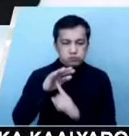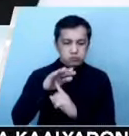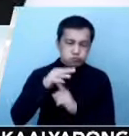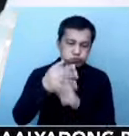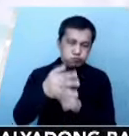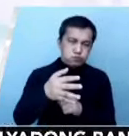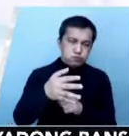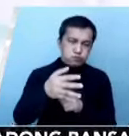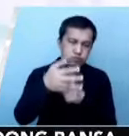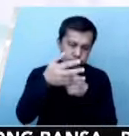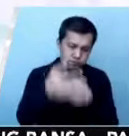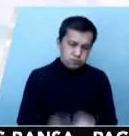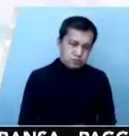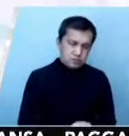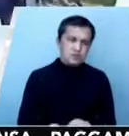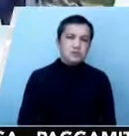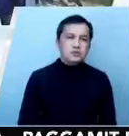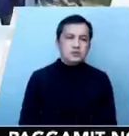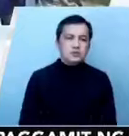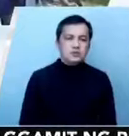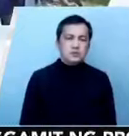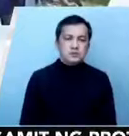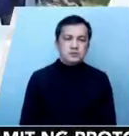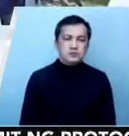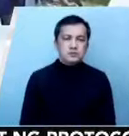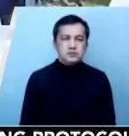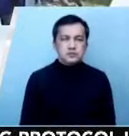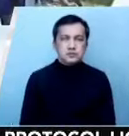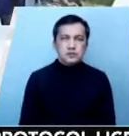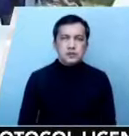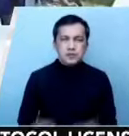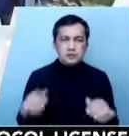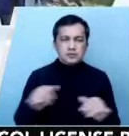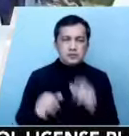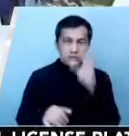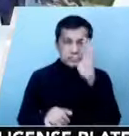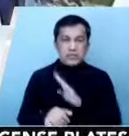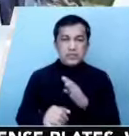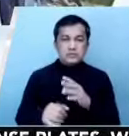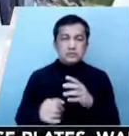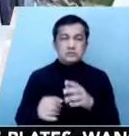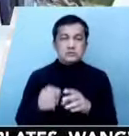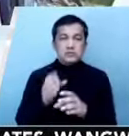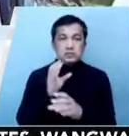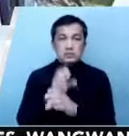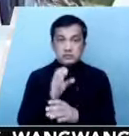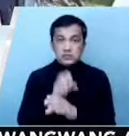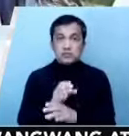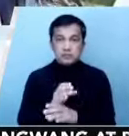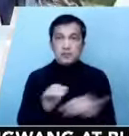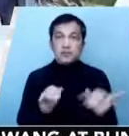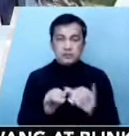po sila pababa, pababa na po ng pababa. Para po siyang palyadong sasakyan. Blok, blok, blok, blok, gumaganon.